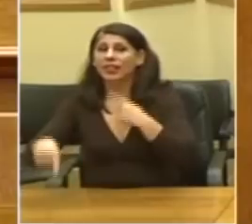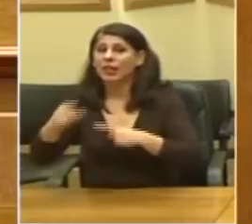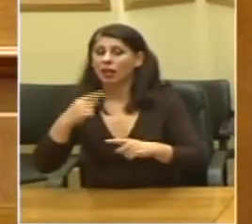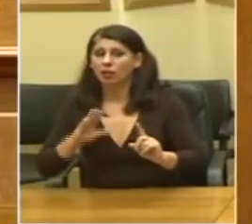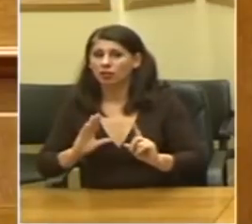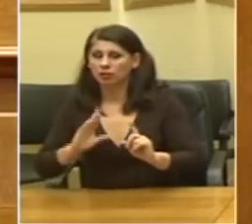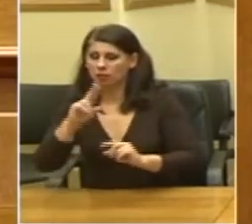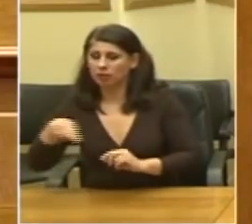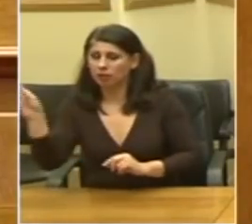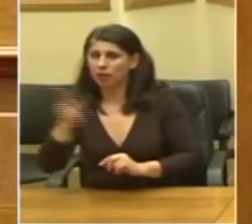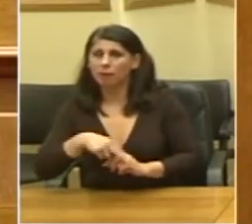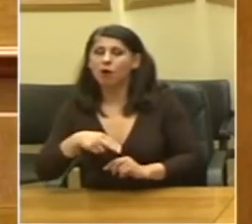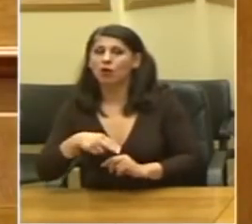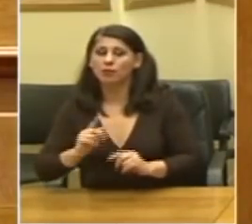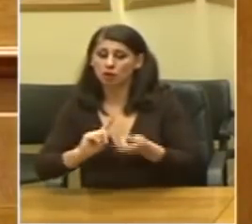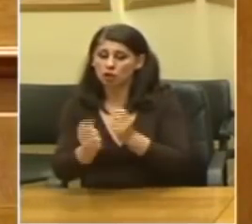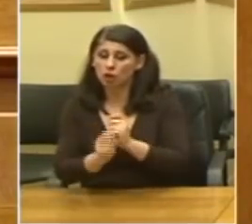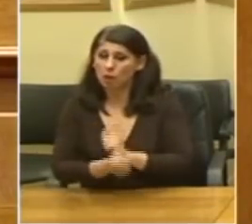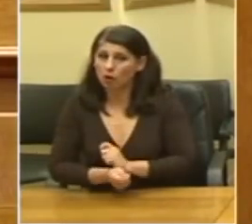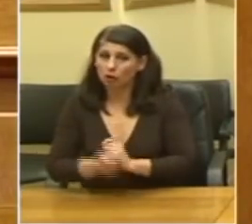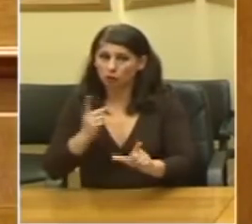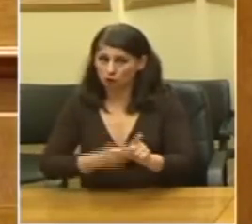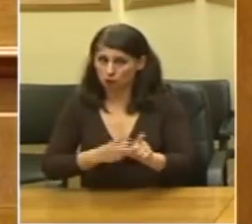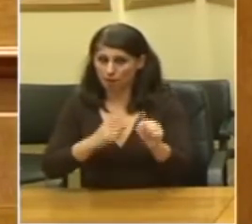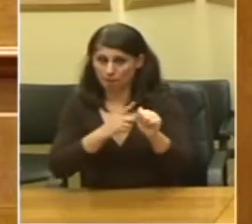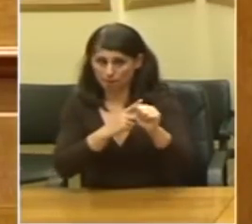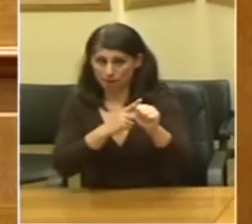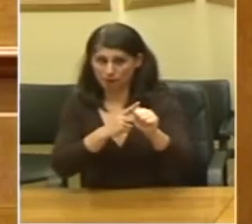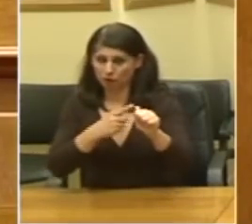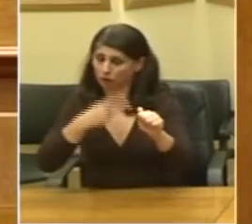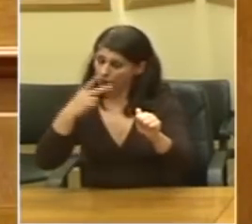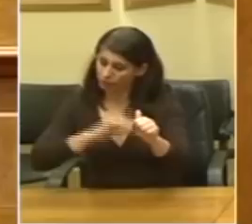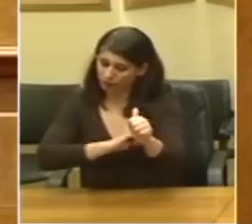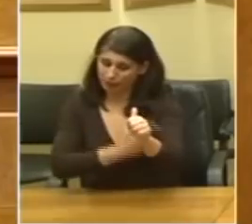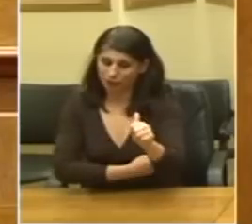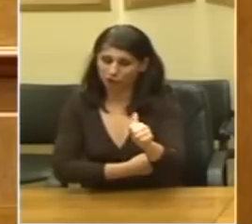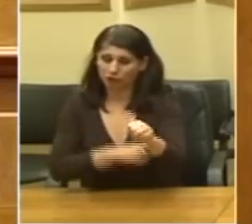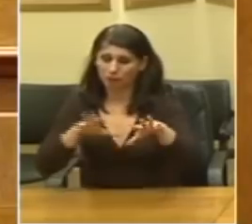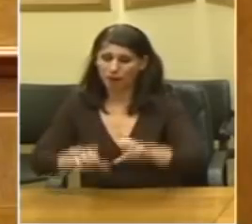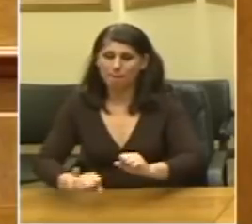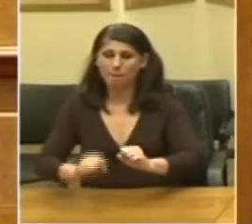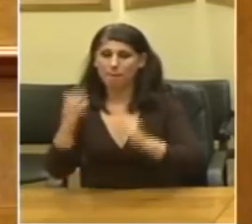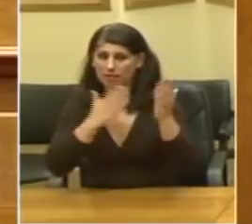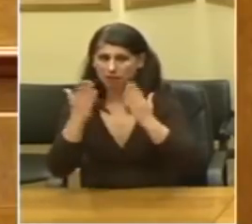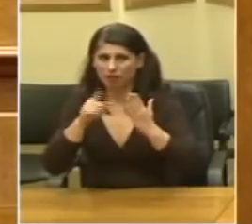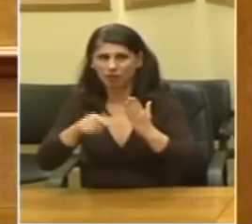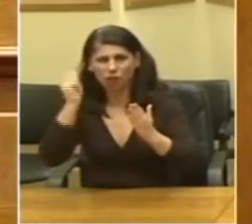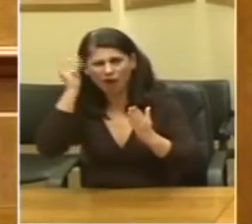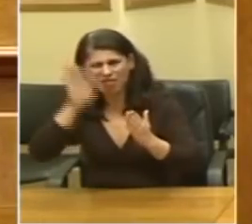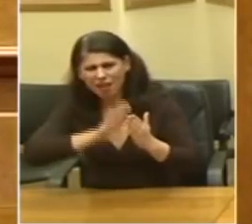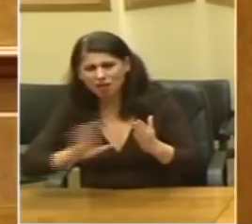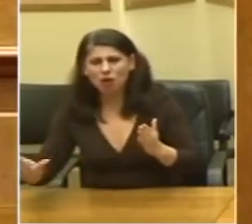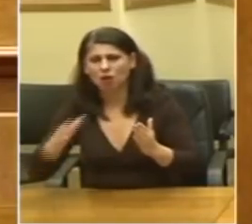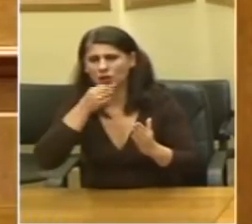των τροπολογιών του ΚΚΕ, πρώτον για τη δυνατότητα κατοχύρωσης μαθημάτων, αδιανόητο το χαρακτήρισε αυτό ο